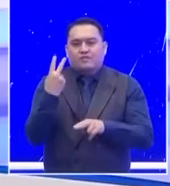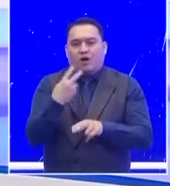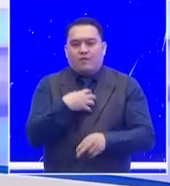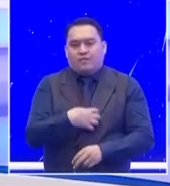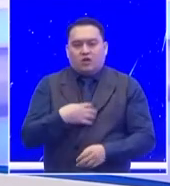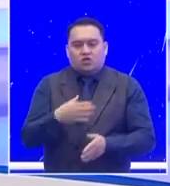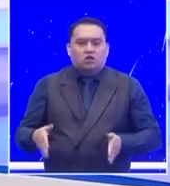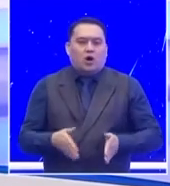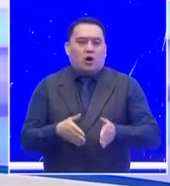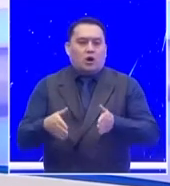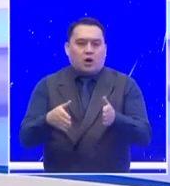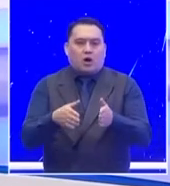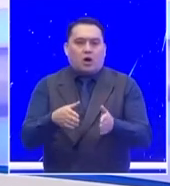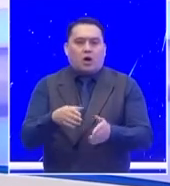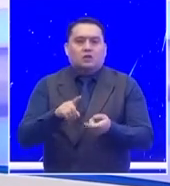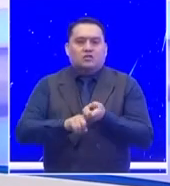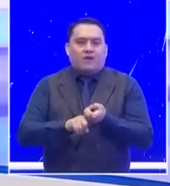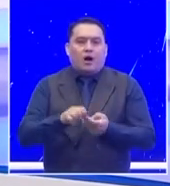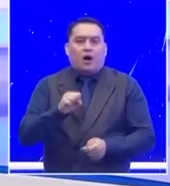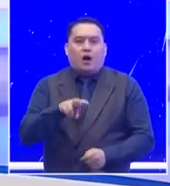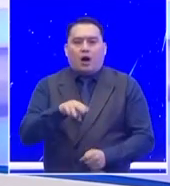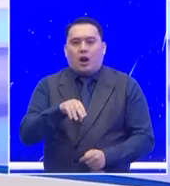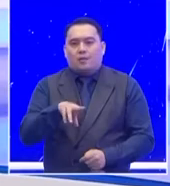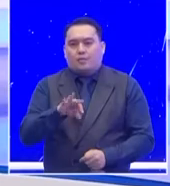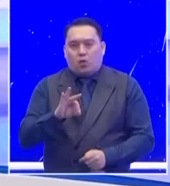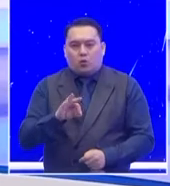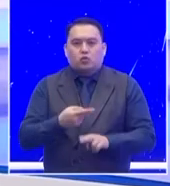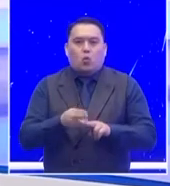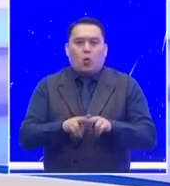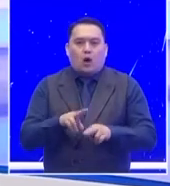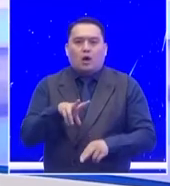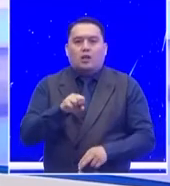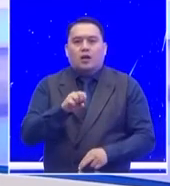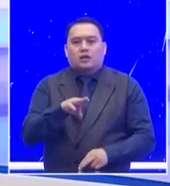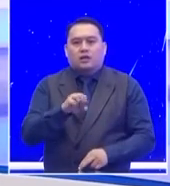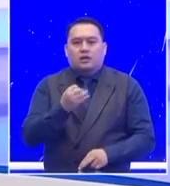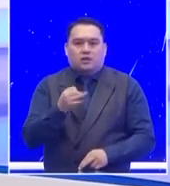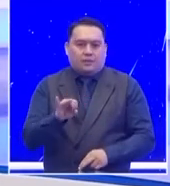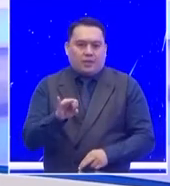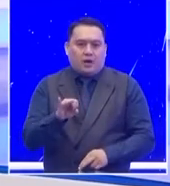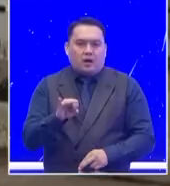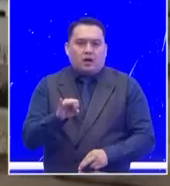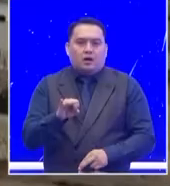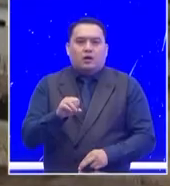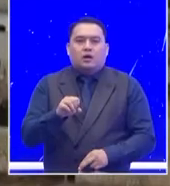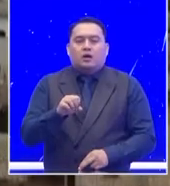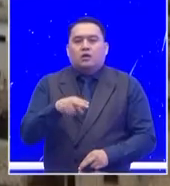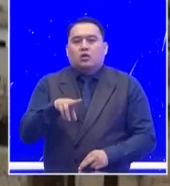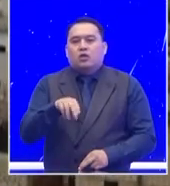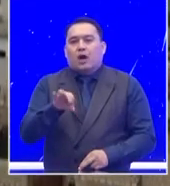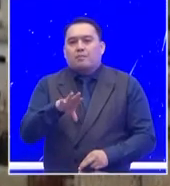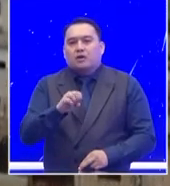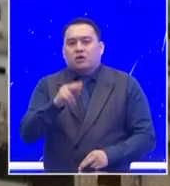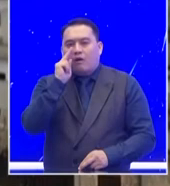важные автомагистрали. Одна связывает столицу с Алеппо, другая идет с прибрежной Латаки. При этом Дамаск обвиняет Турцию